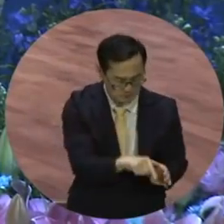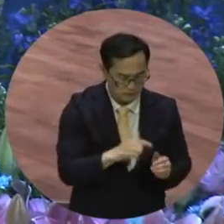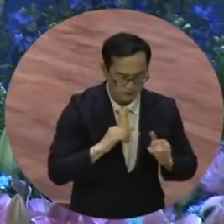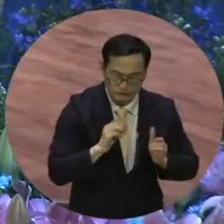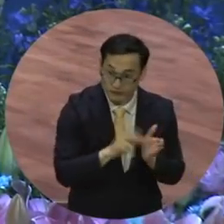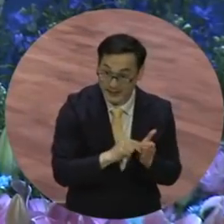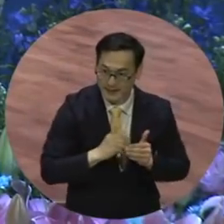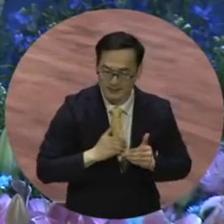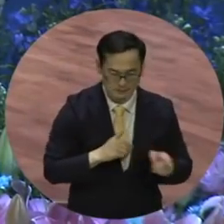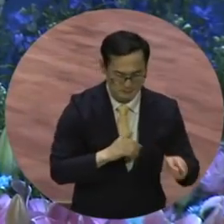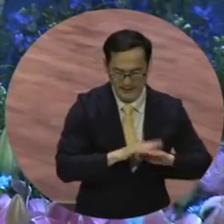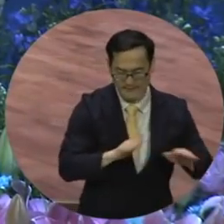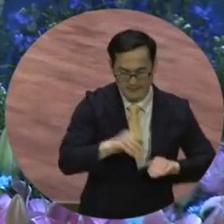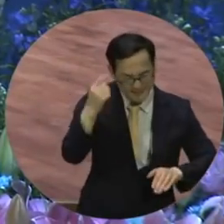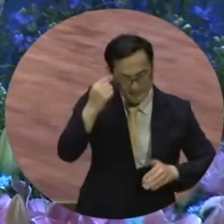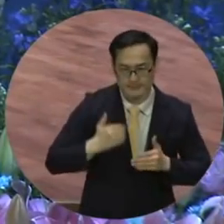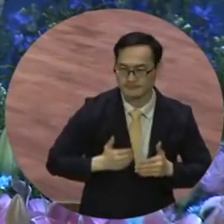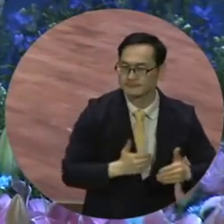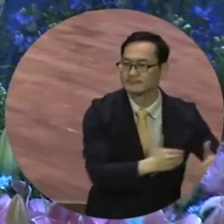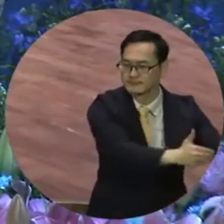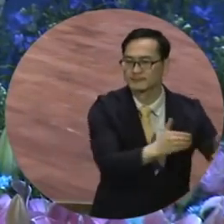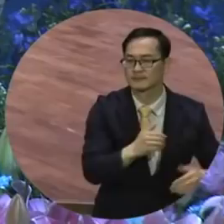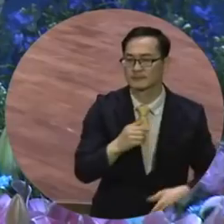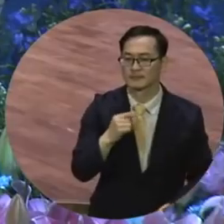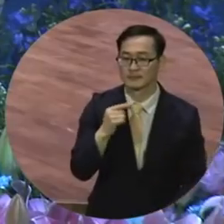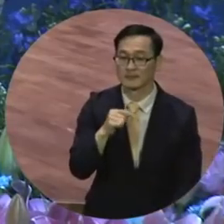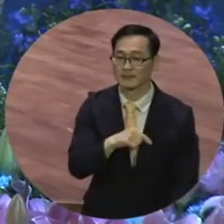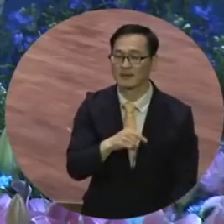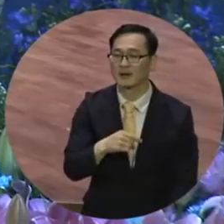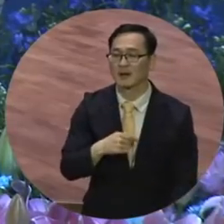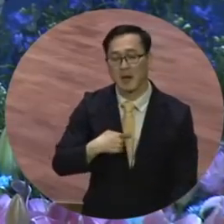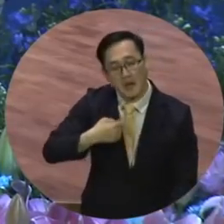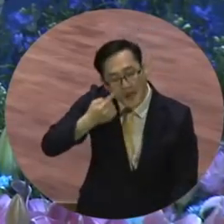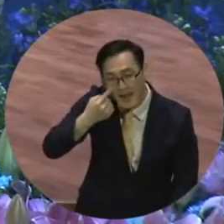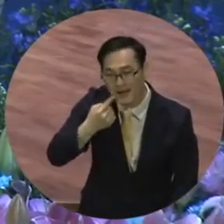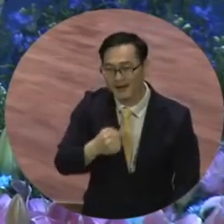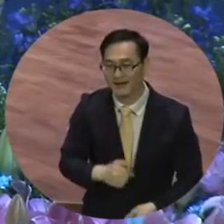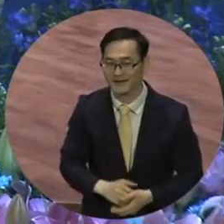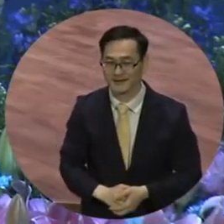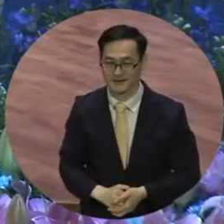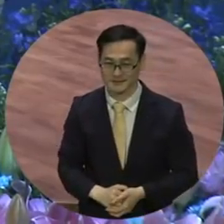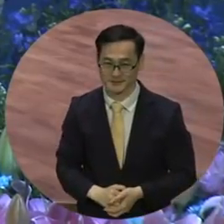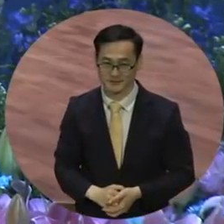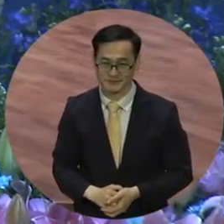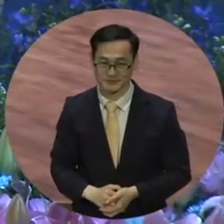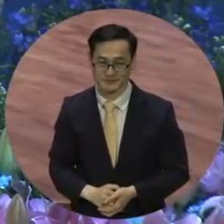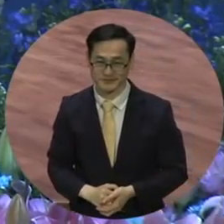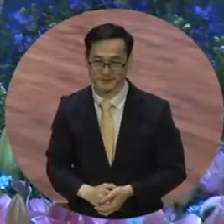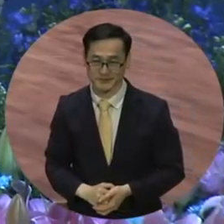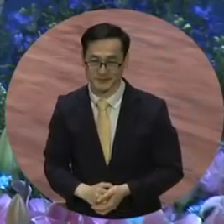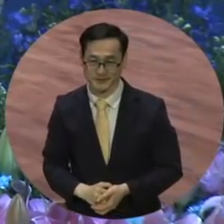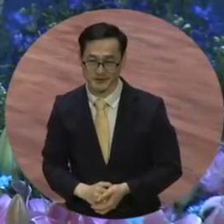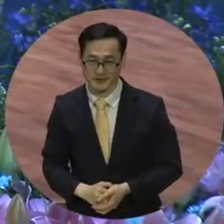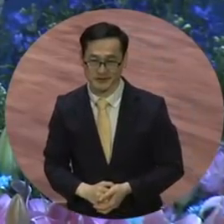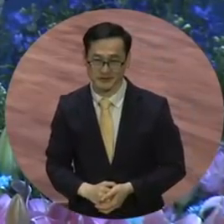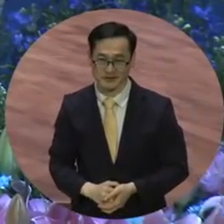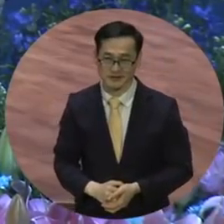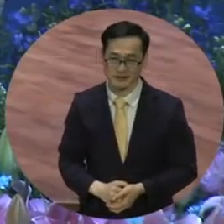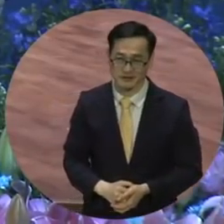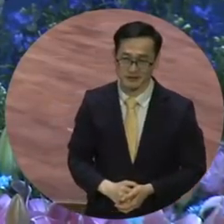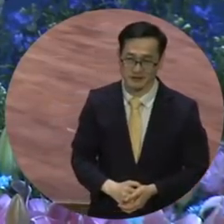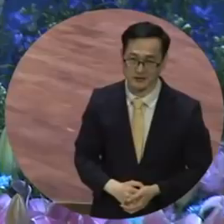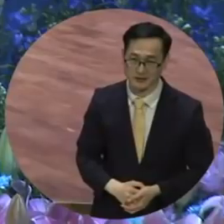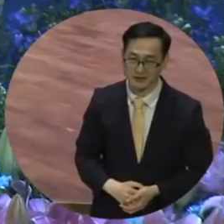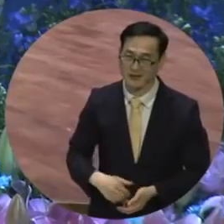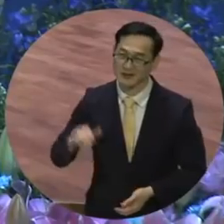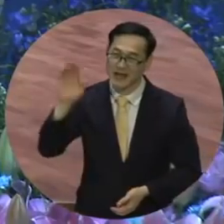도저히 인간 상식으로 이해할 수 없는 일, 본문의 표현대로 하자면 바랄 수